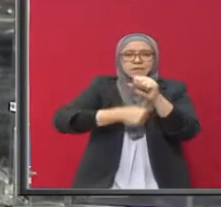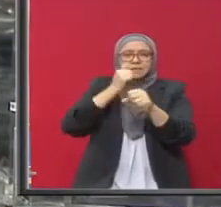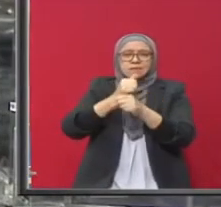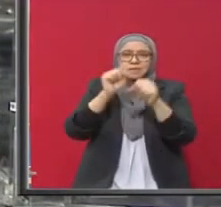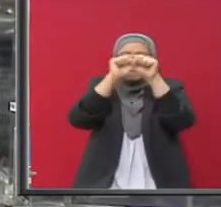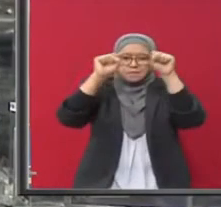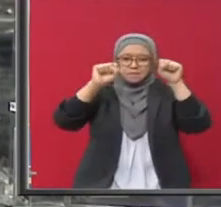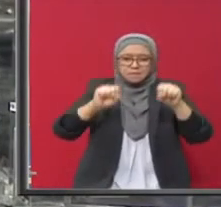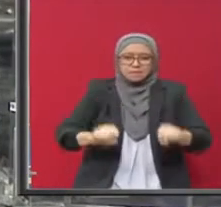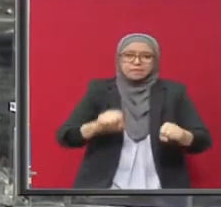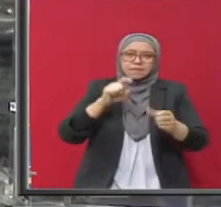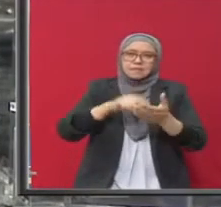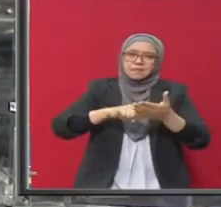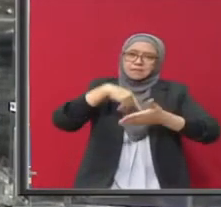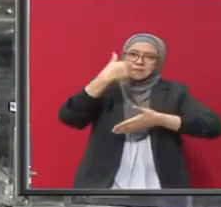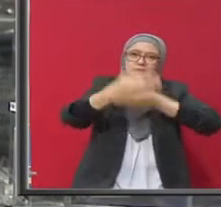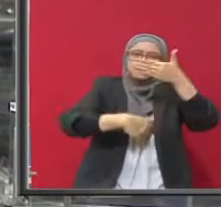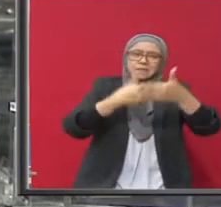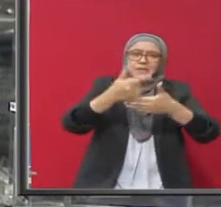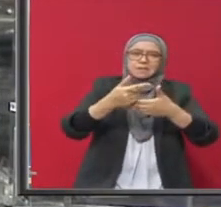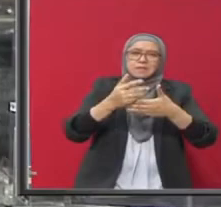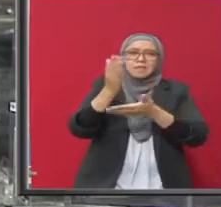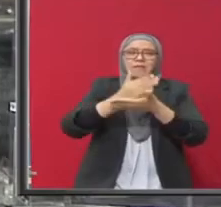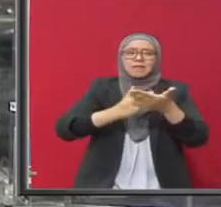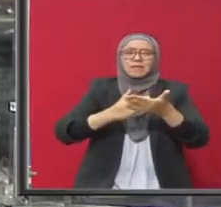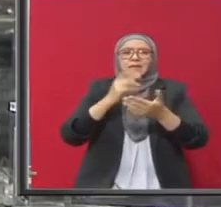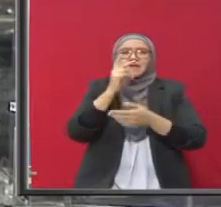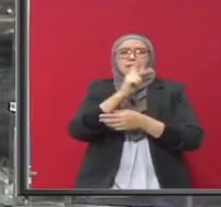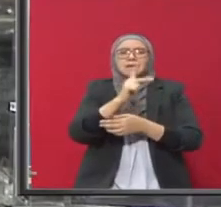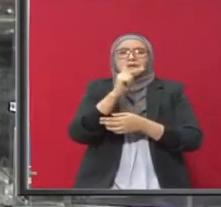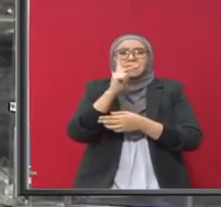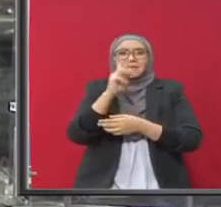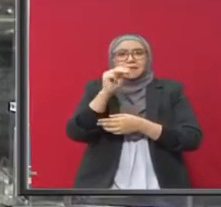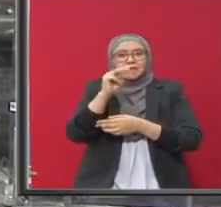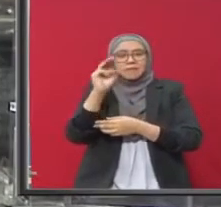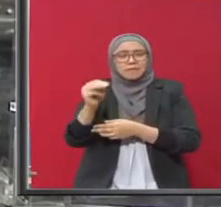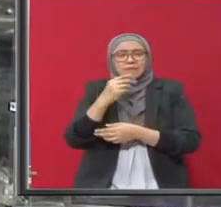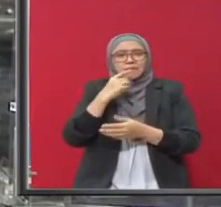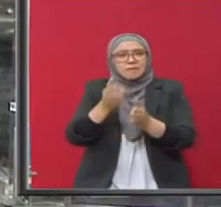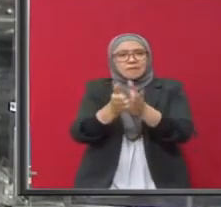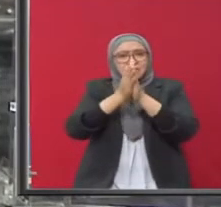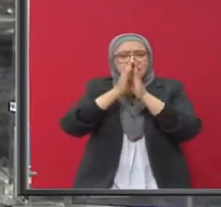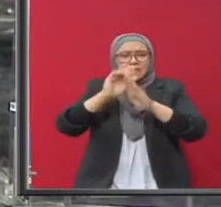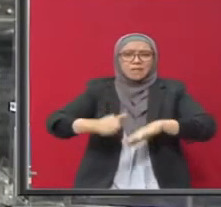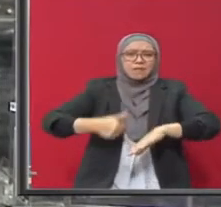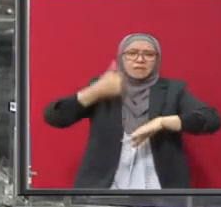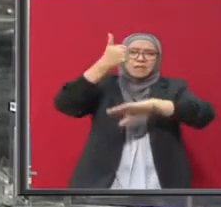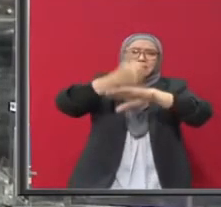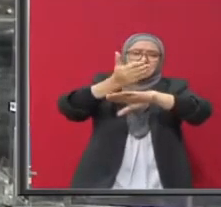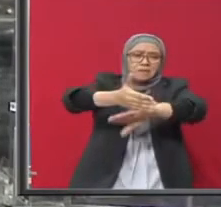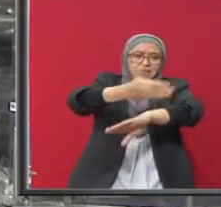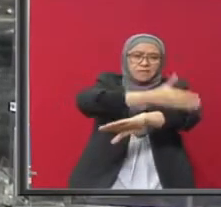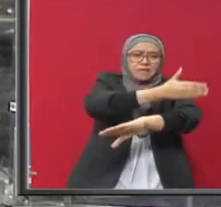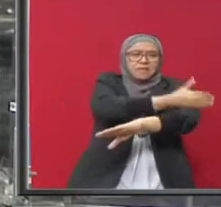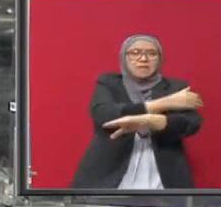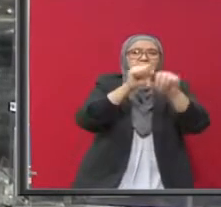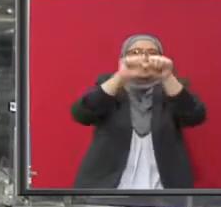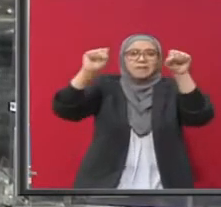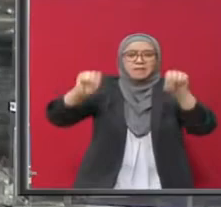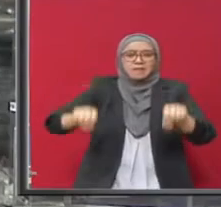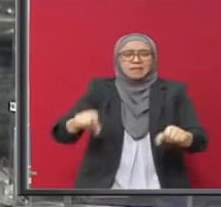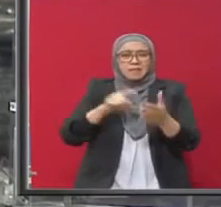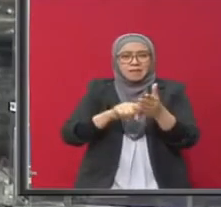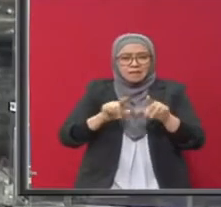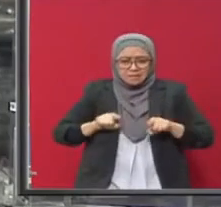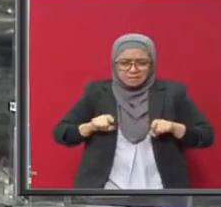beroperasi, pihak KMM dipohon untuk menaik tarafkan sistem ini sesuai dengan perkembangan teknologi semasa